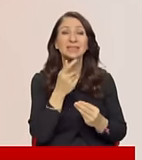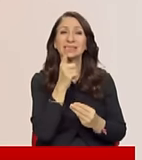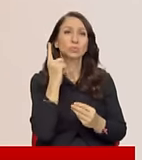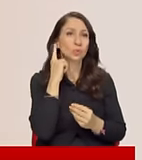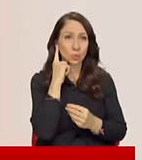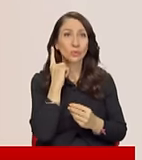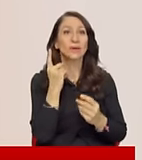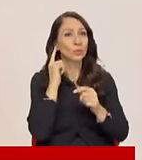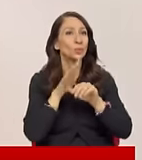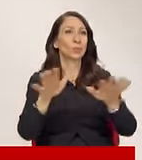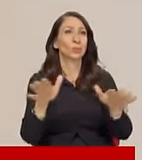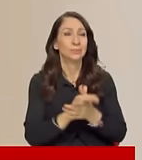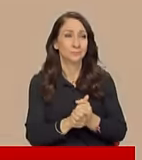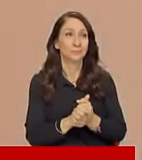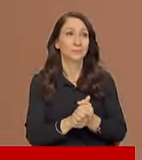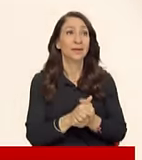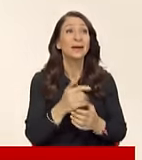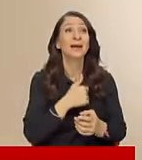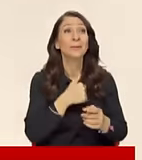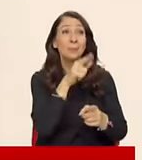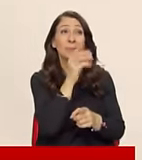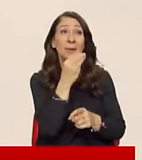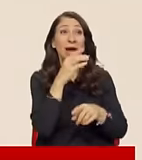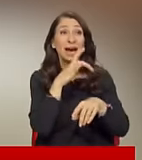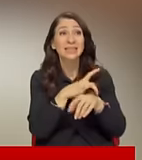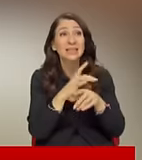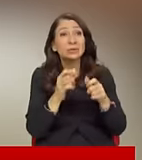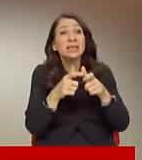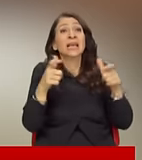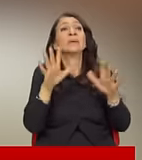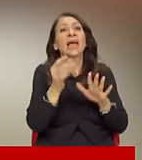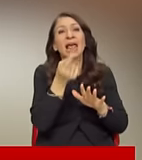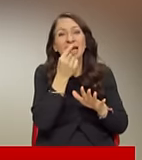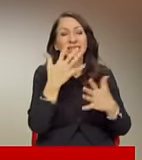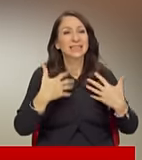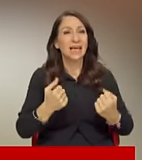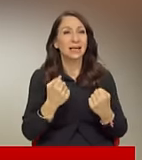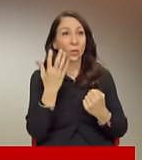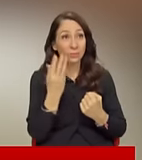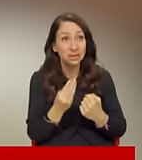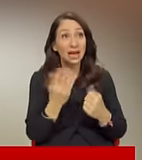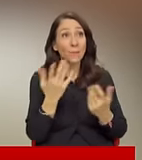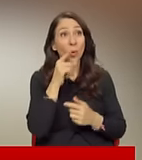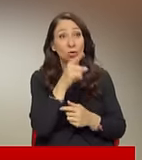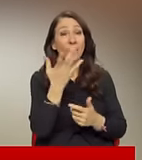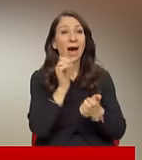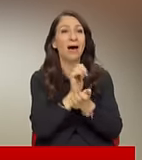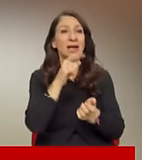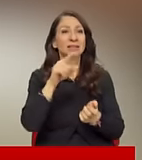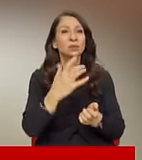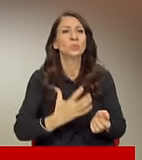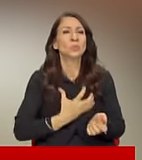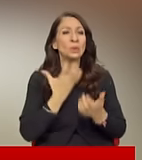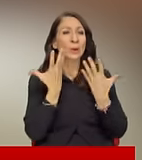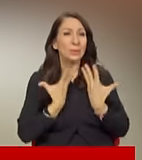sesimizi duyun ve duyurun. Kalpler, Aren bebeğin hastalığı ilerlemeden ilacına, sağlığına kavuşması hem onun hem de ailesinin